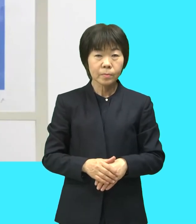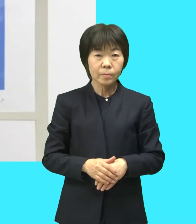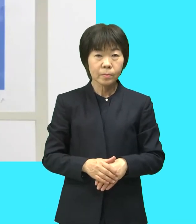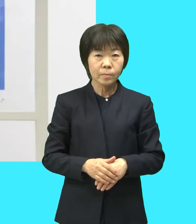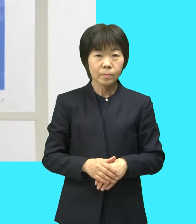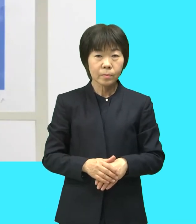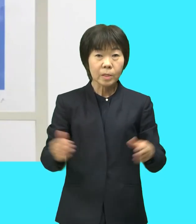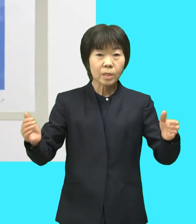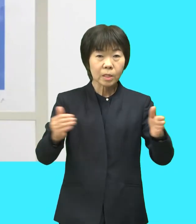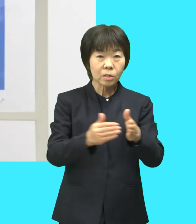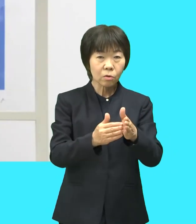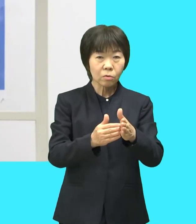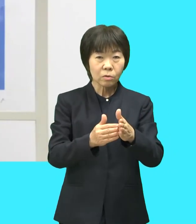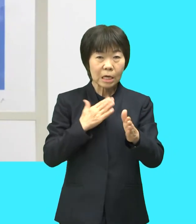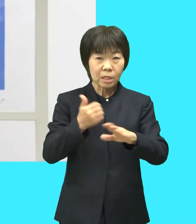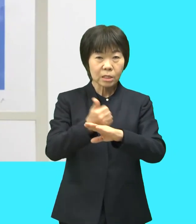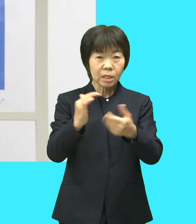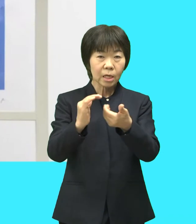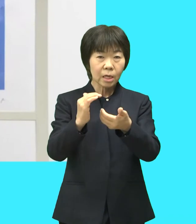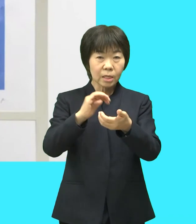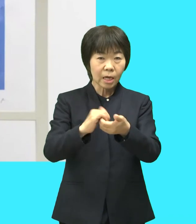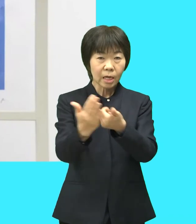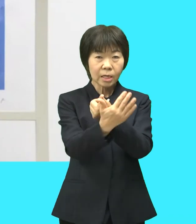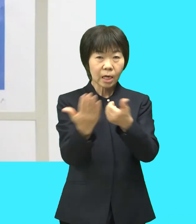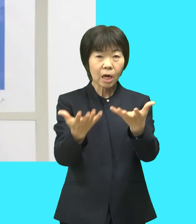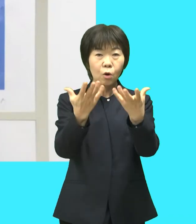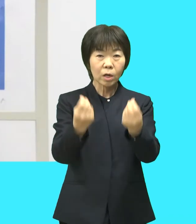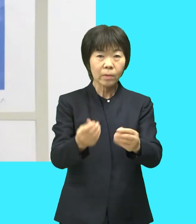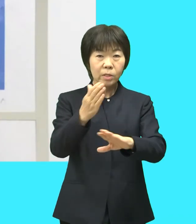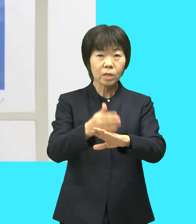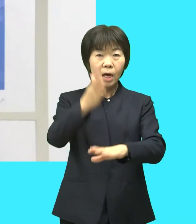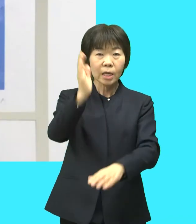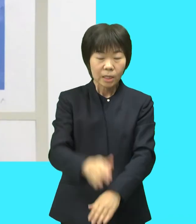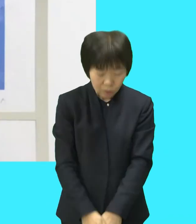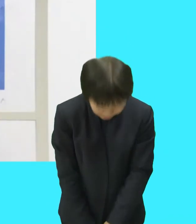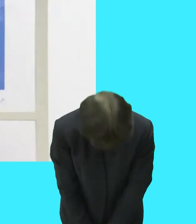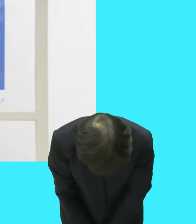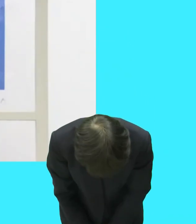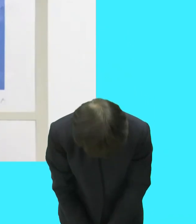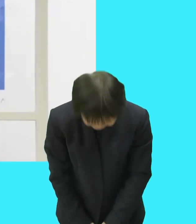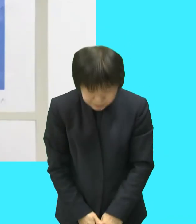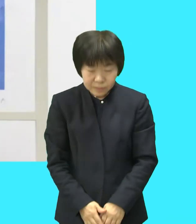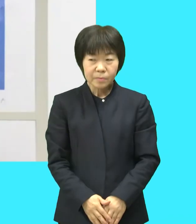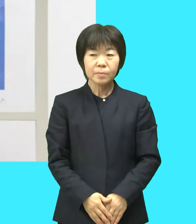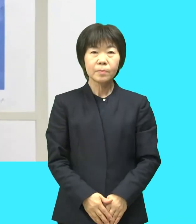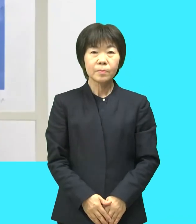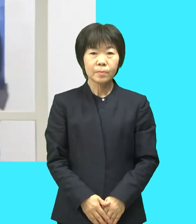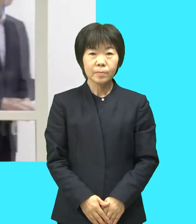ますので、以上で定例会見終了いたします。 ありがとうございました。ありがとうございました。